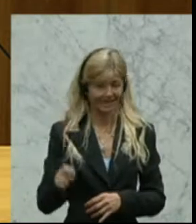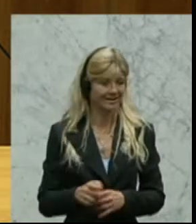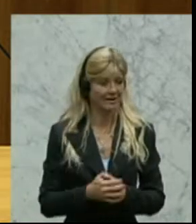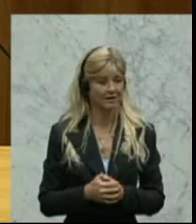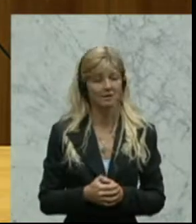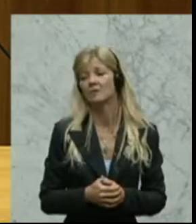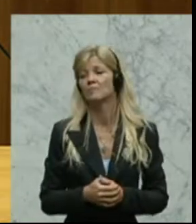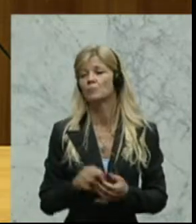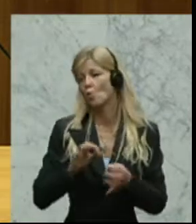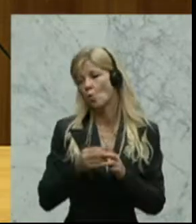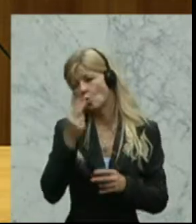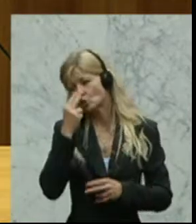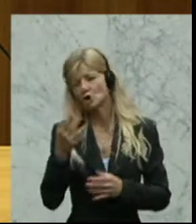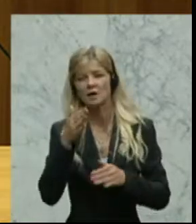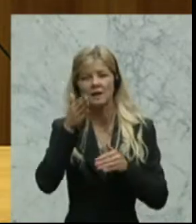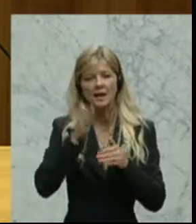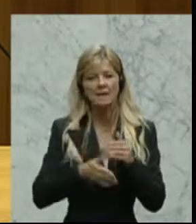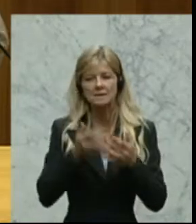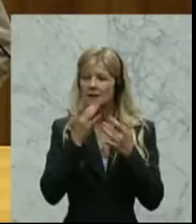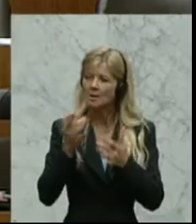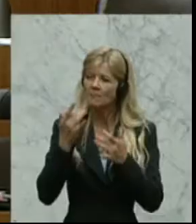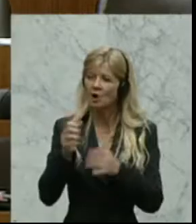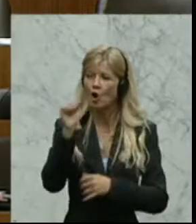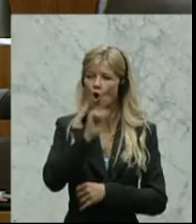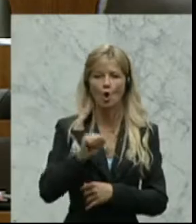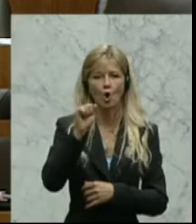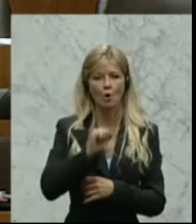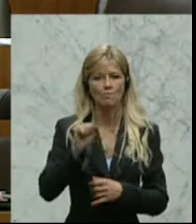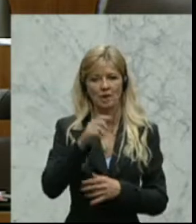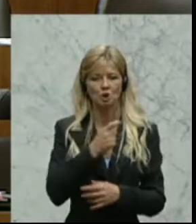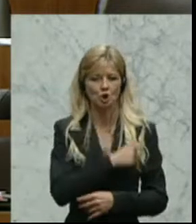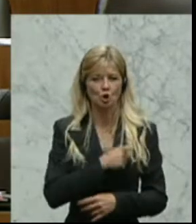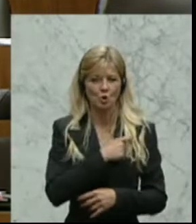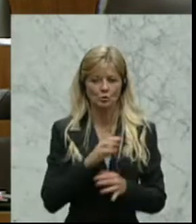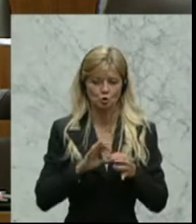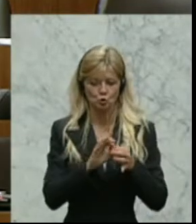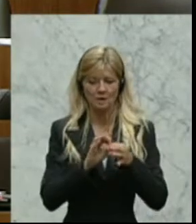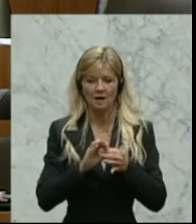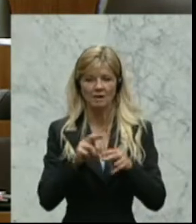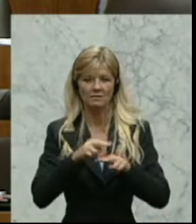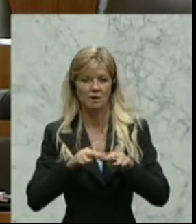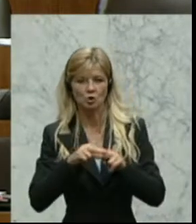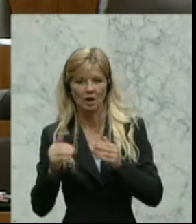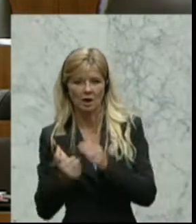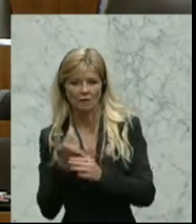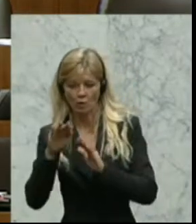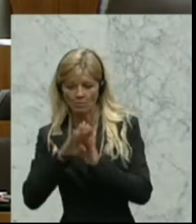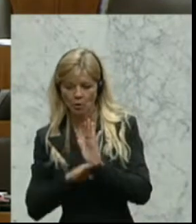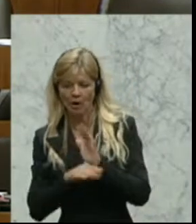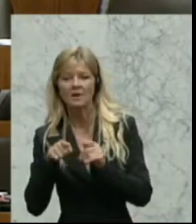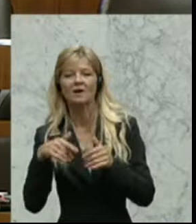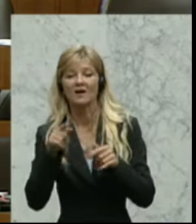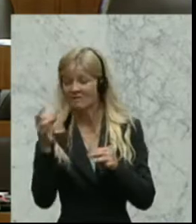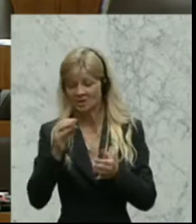Empfehlung der Europäischen Kommission im Zusammenhang mit den nationalen Reformprogrammen. Da empfiehlt uns die Europäische